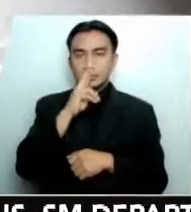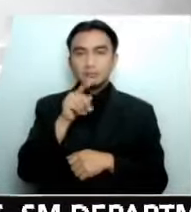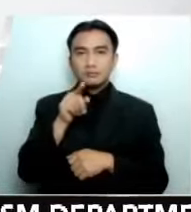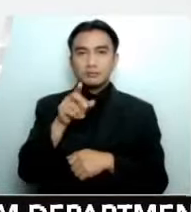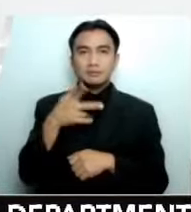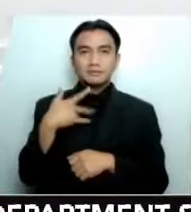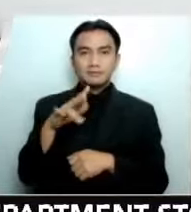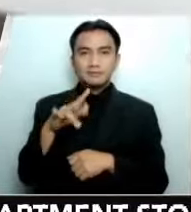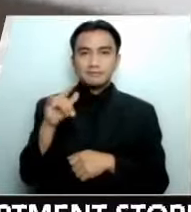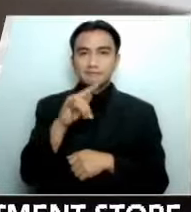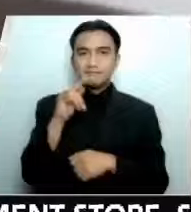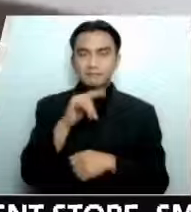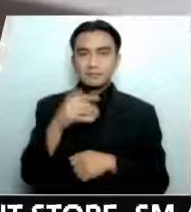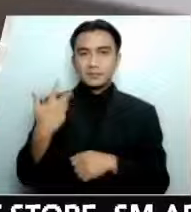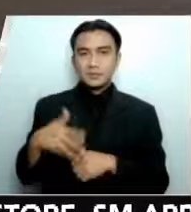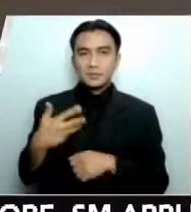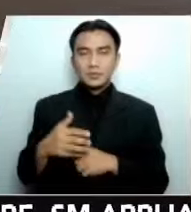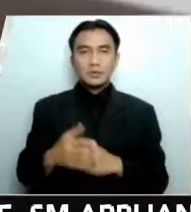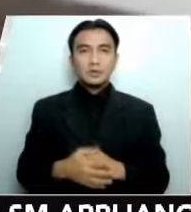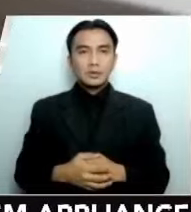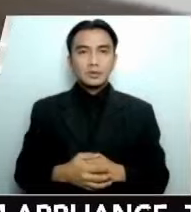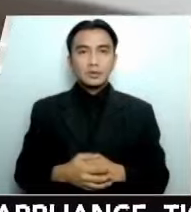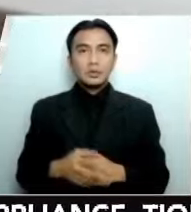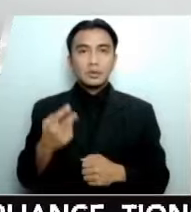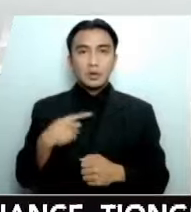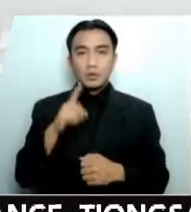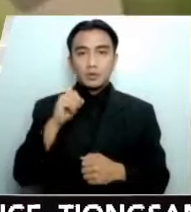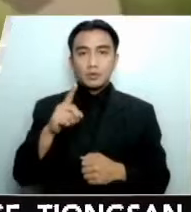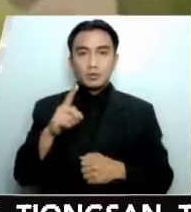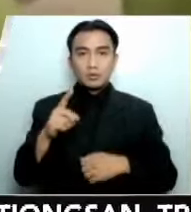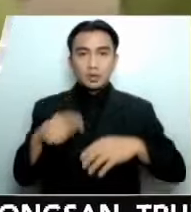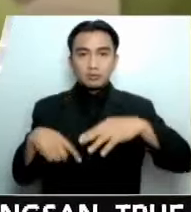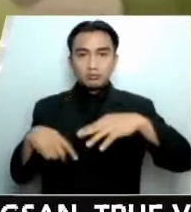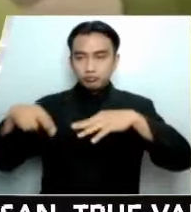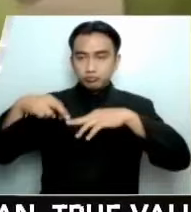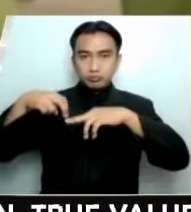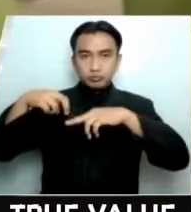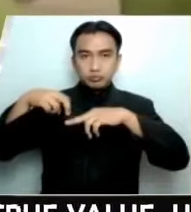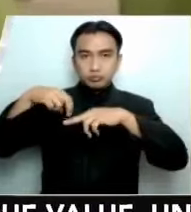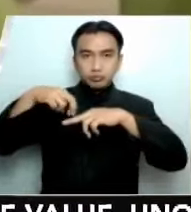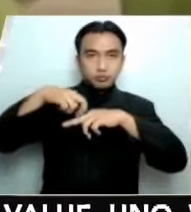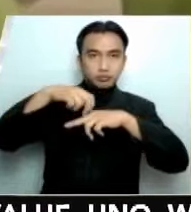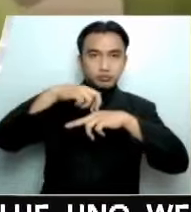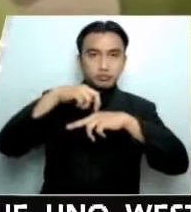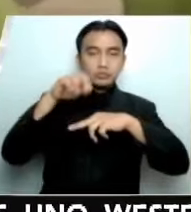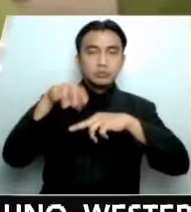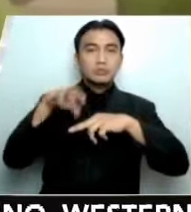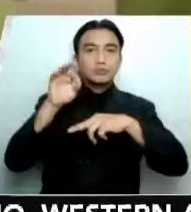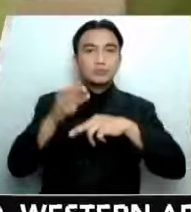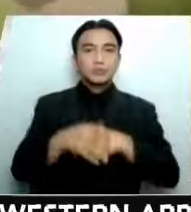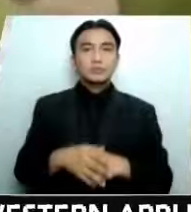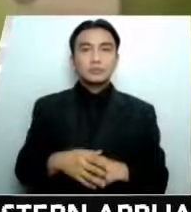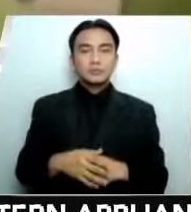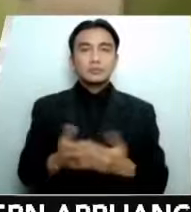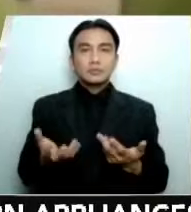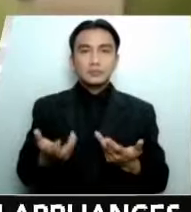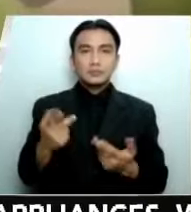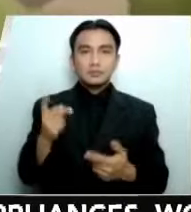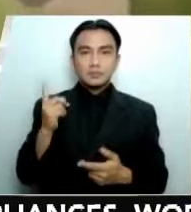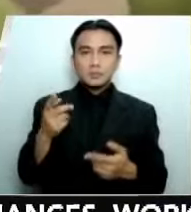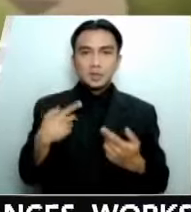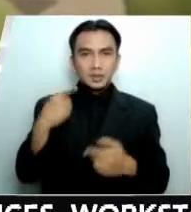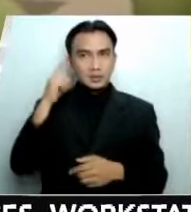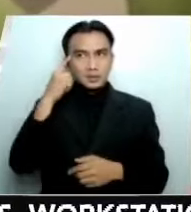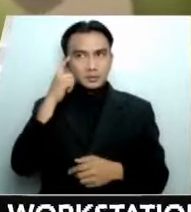taga isa ang namataan sa siling ng terminal 3 inal Concern nga namin after immigration is uupo ba kami sa